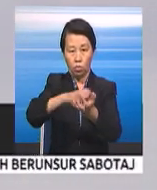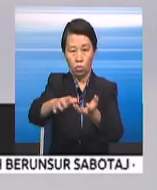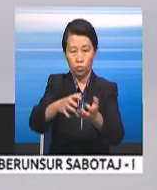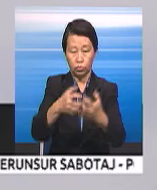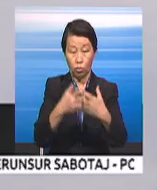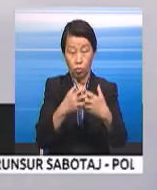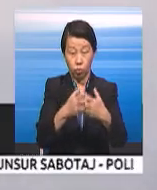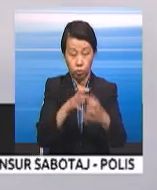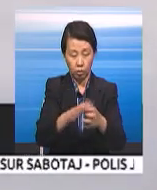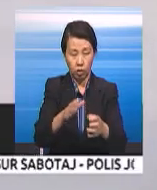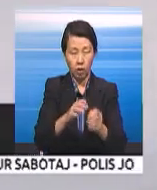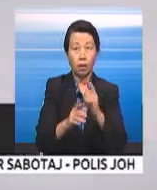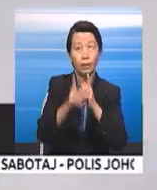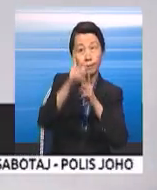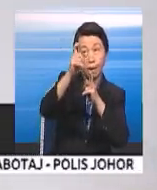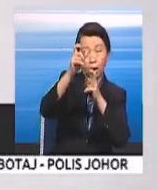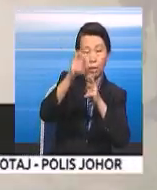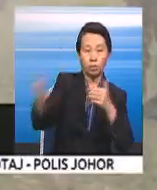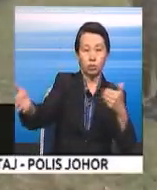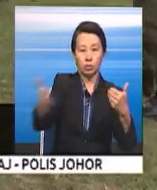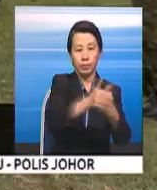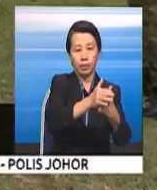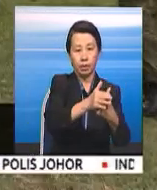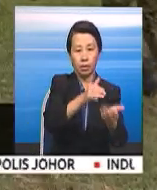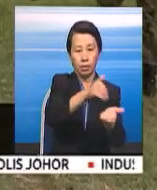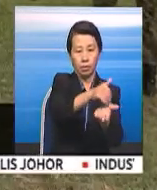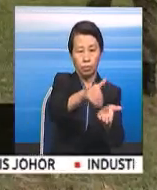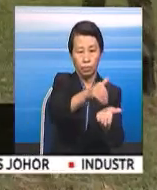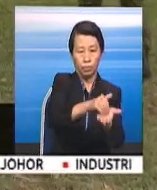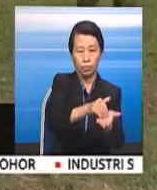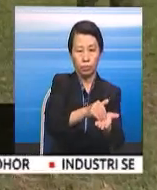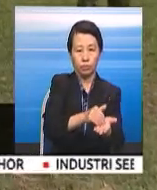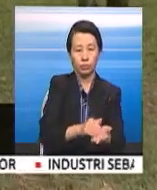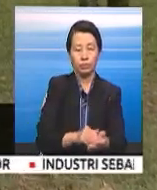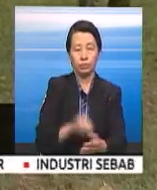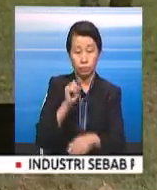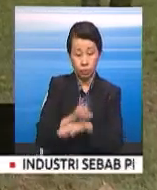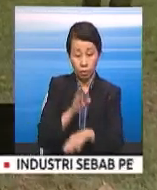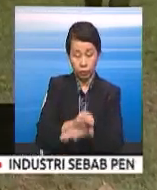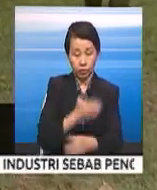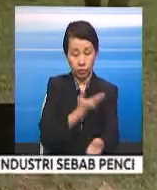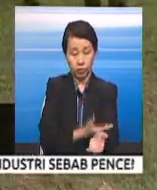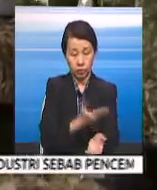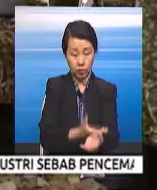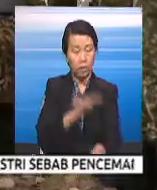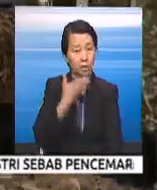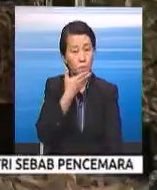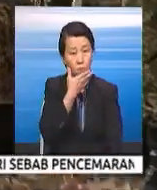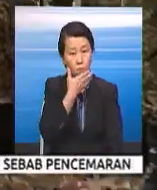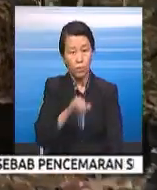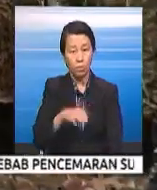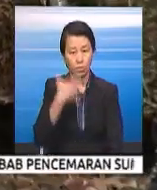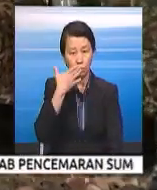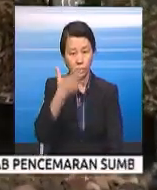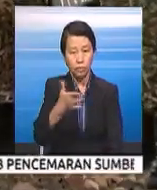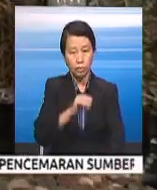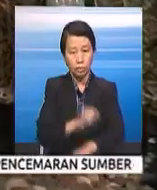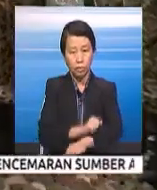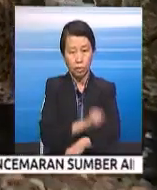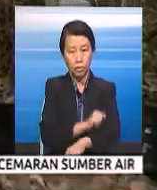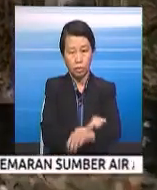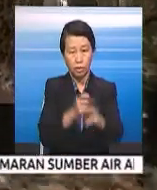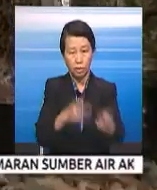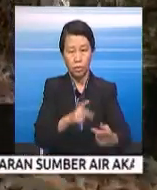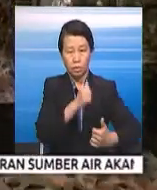enjinnya akibat ditembak untuk pulang ke pangkalan. Pesannya kepada generasi muda agar hargailah jasa dan